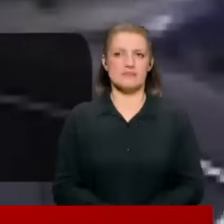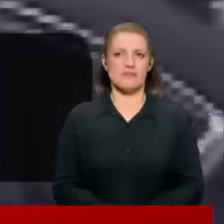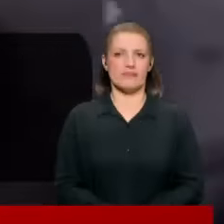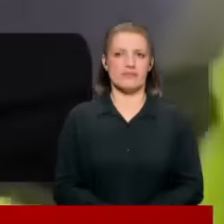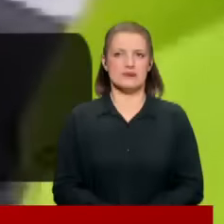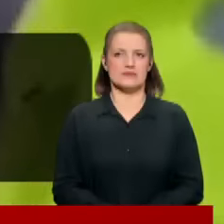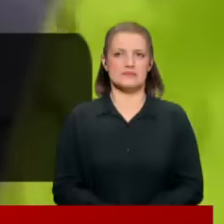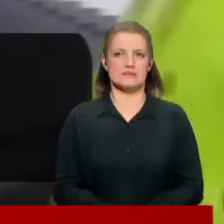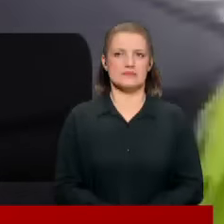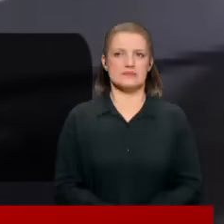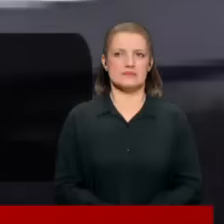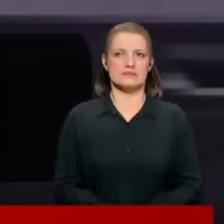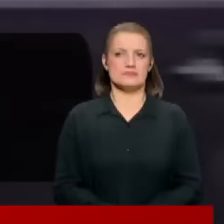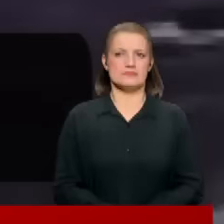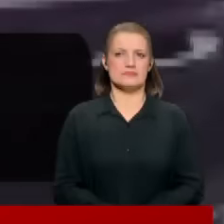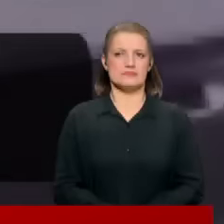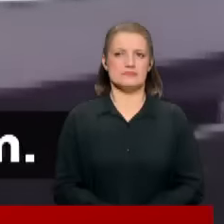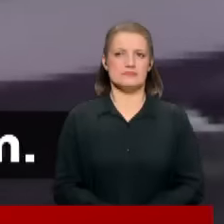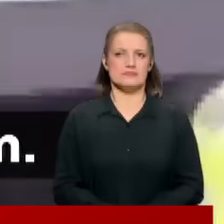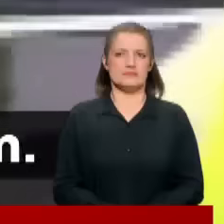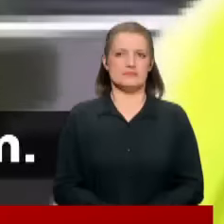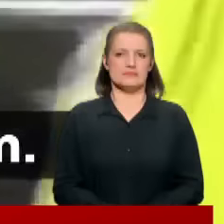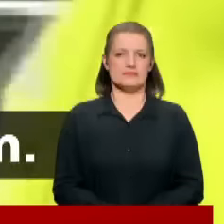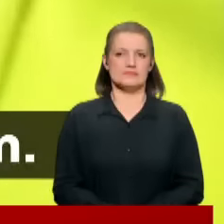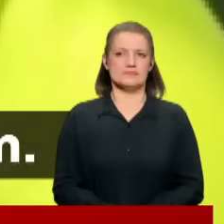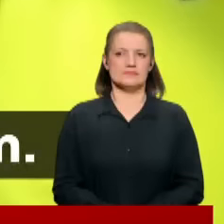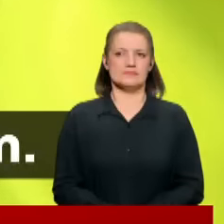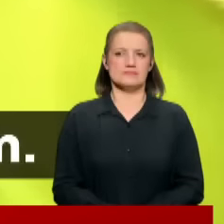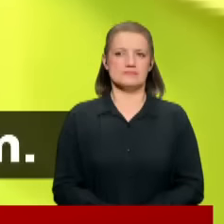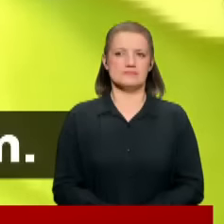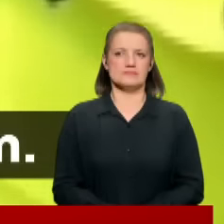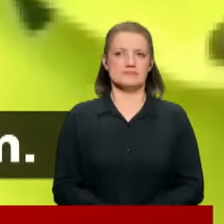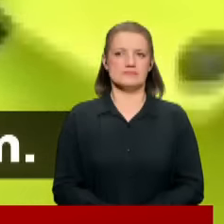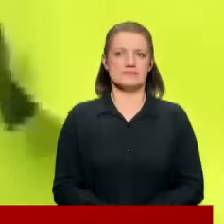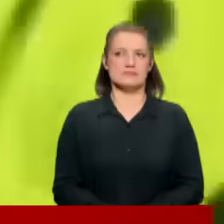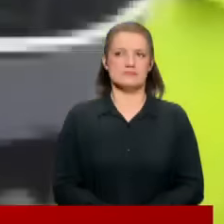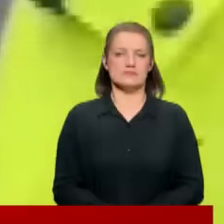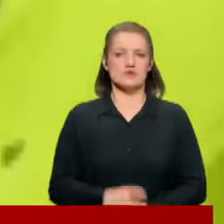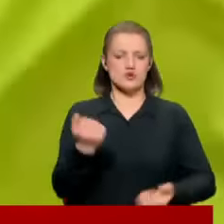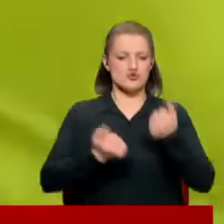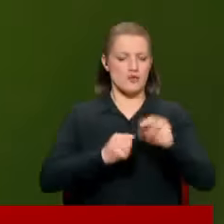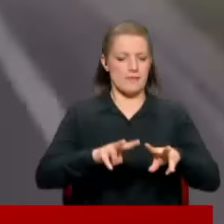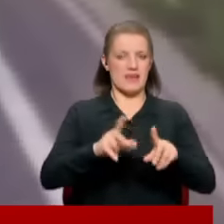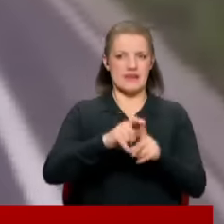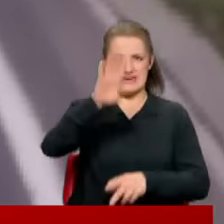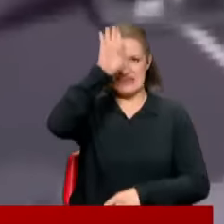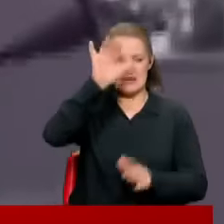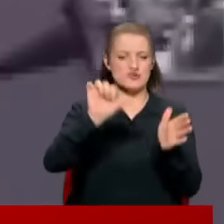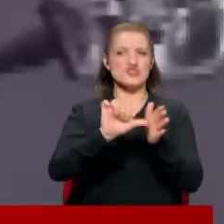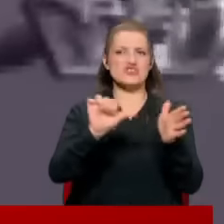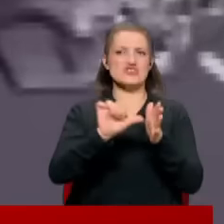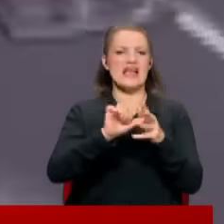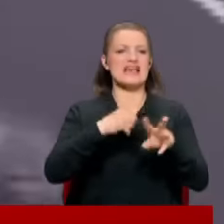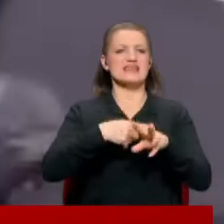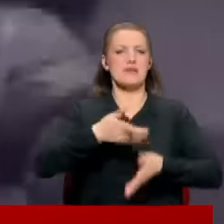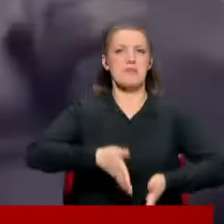ben ya. Emniyetteyim zaten, çek lan elini. Kurban olayım, gir içeri. Abi ben kenarı çekiyorum. Ben sürücü MD İstanbul Şişli